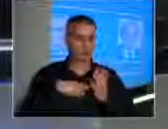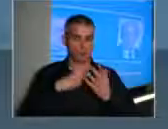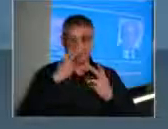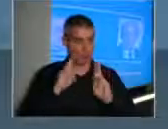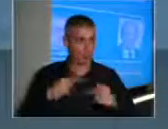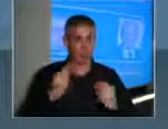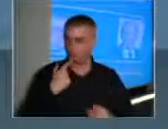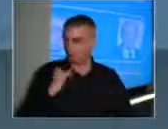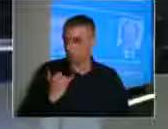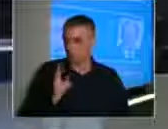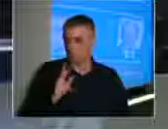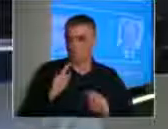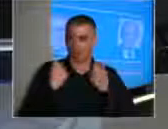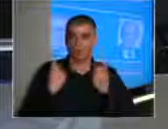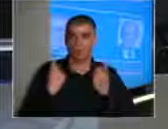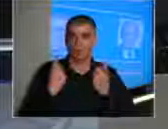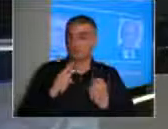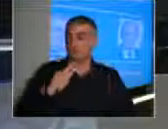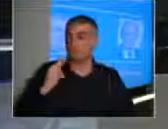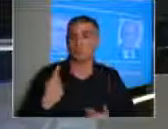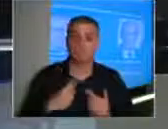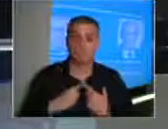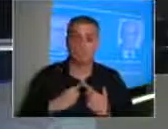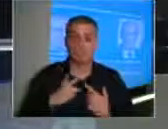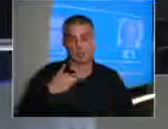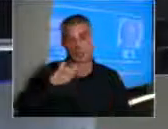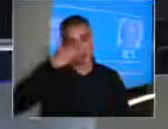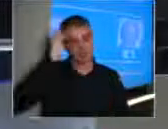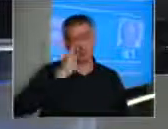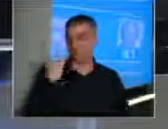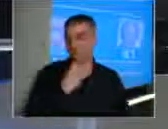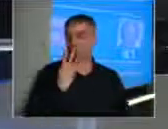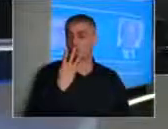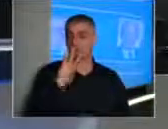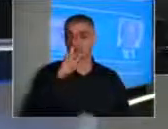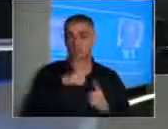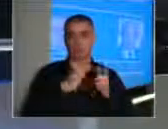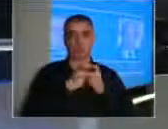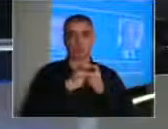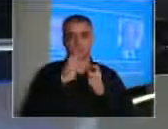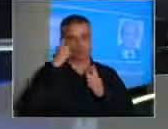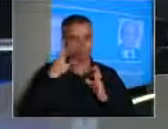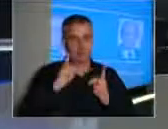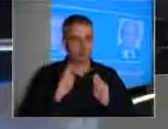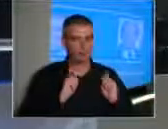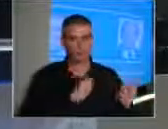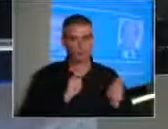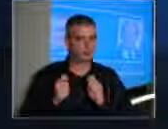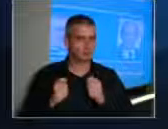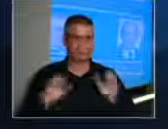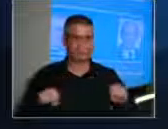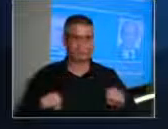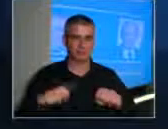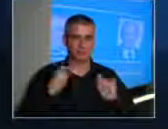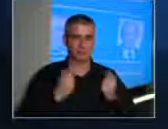תרחיש כזה? בהחלט זה יכול לקרות, ובצד שני, לפיד וגנץ יביאו 4 מנדטים יותר כמפלגה. את יודעת על מי במצב כזה הנשיא